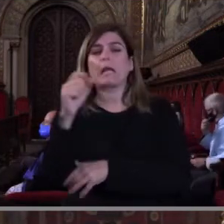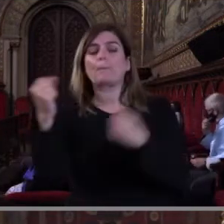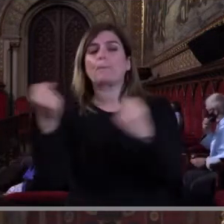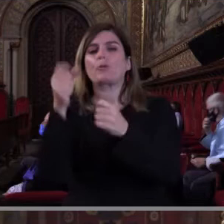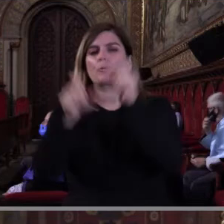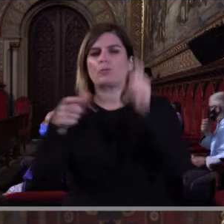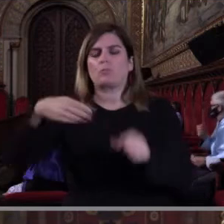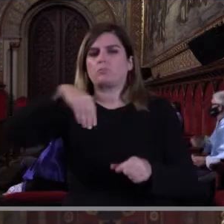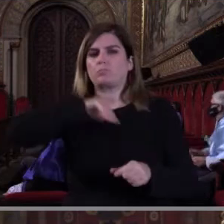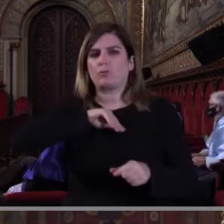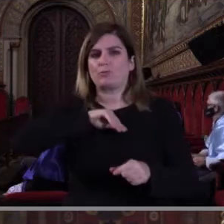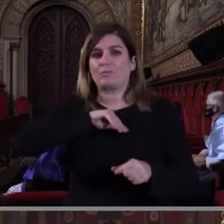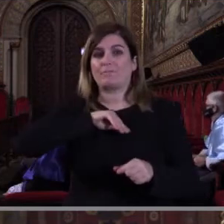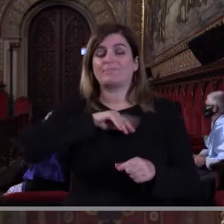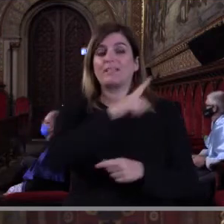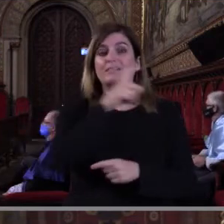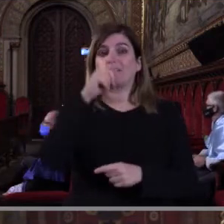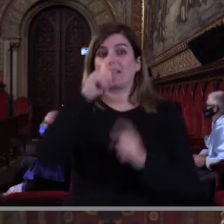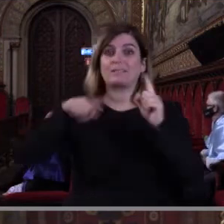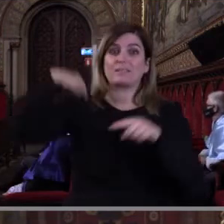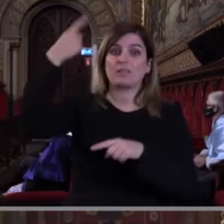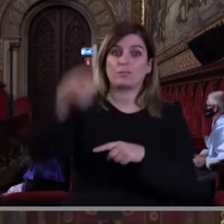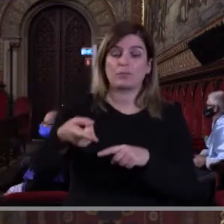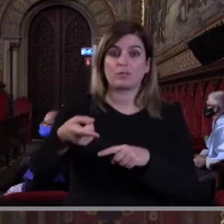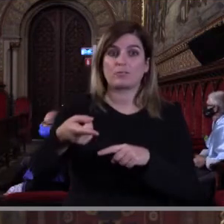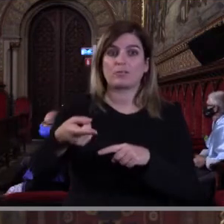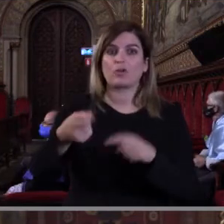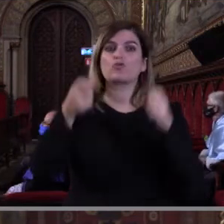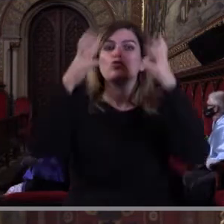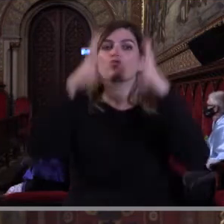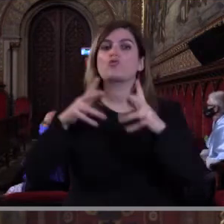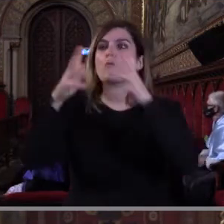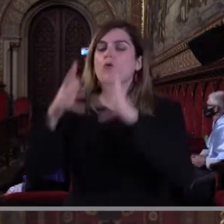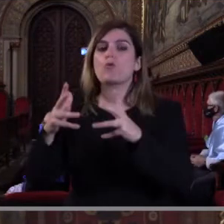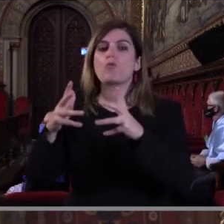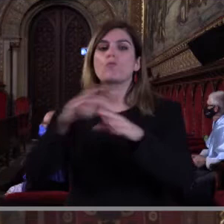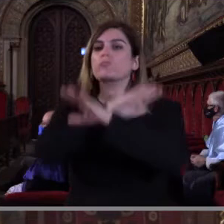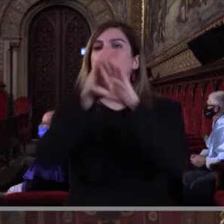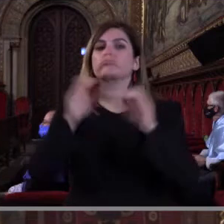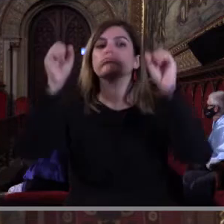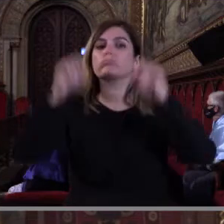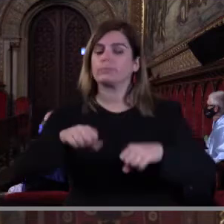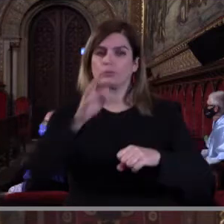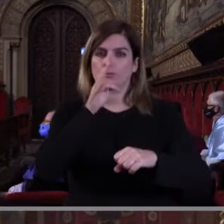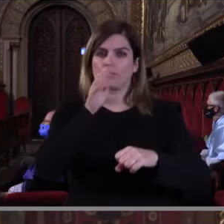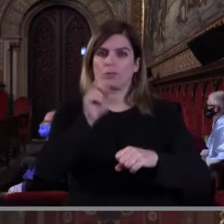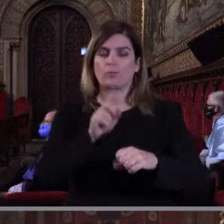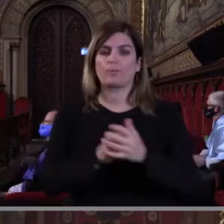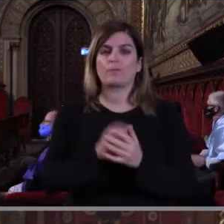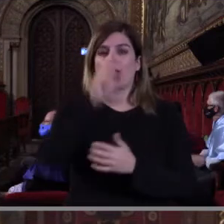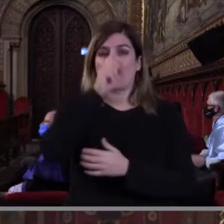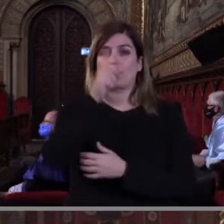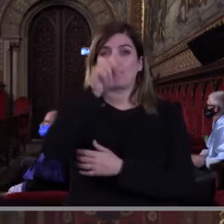persones. 100 anys després, encara no ens hem posat d'acord pel que fa a la xifra. Al març de